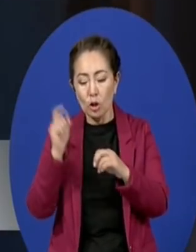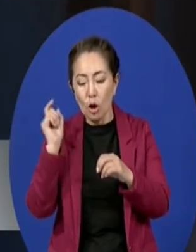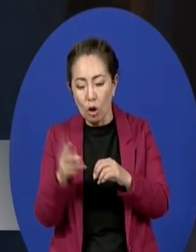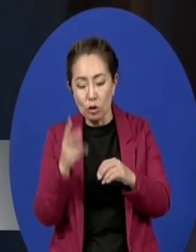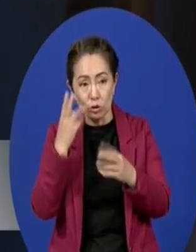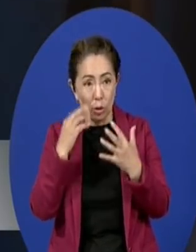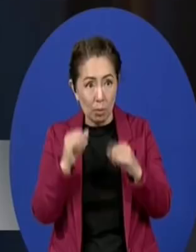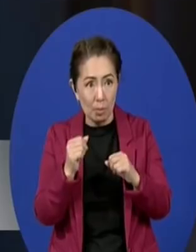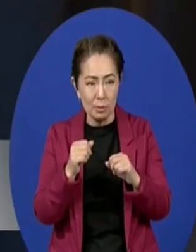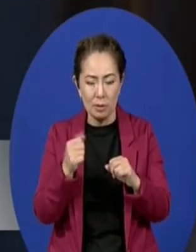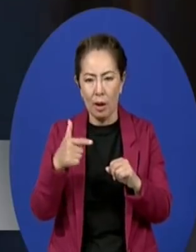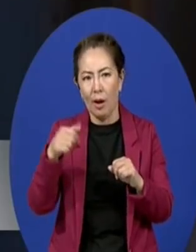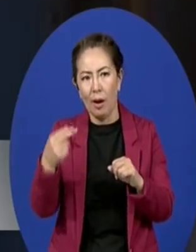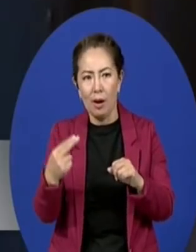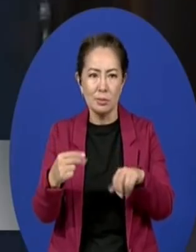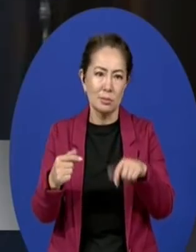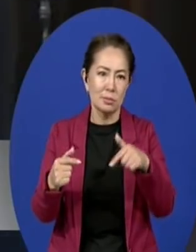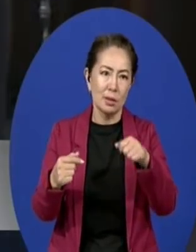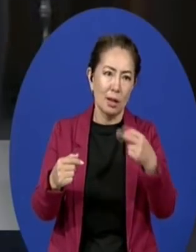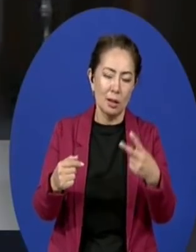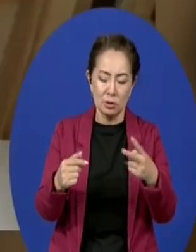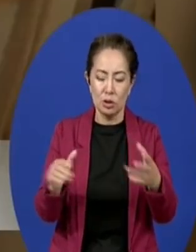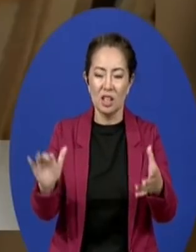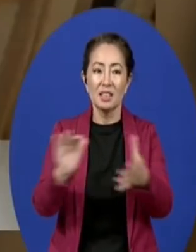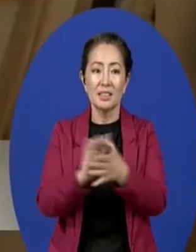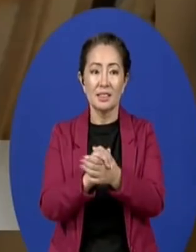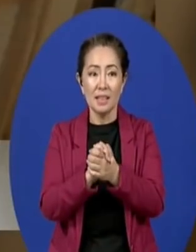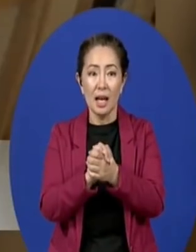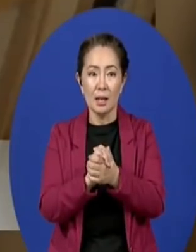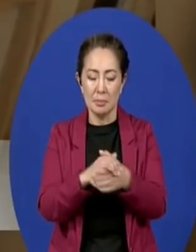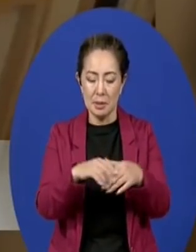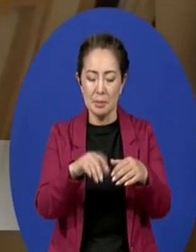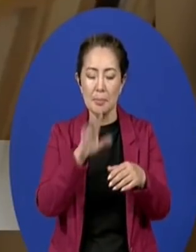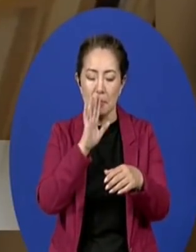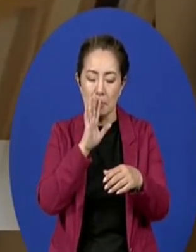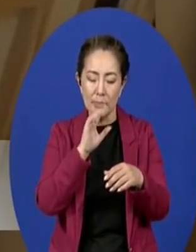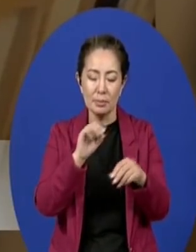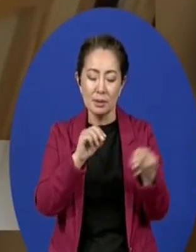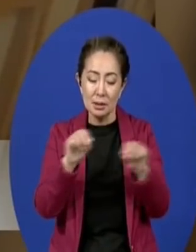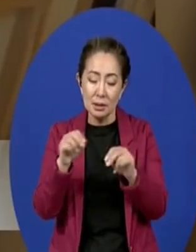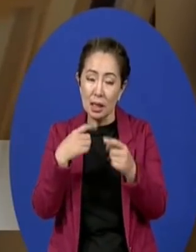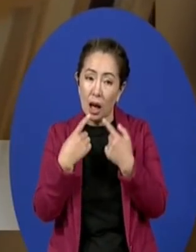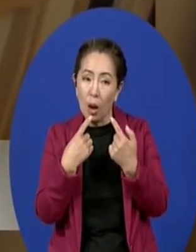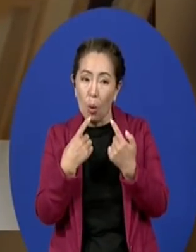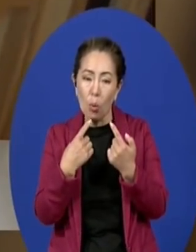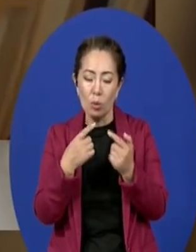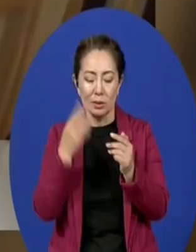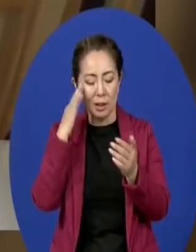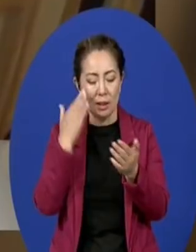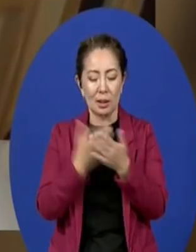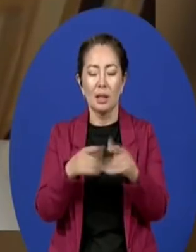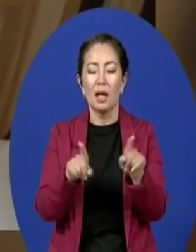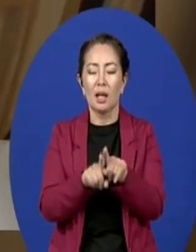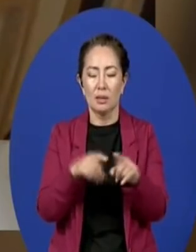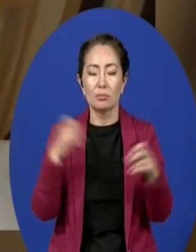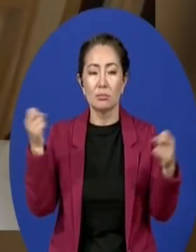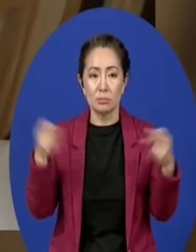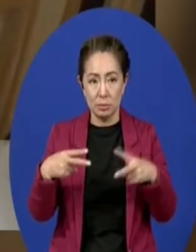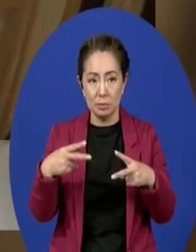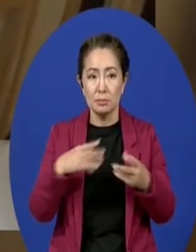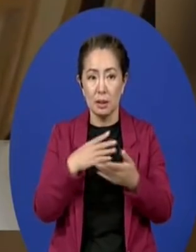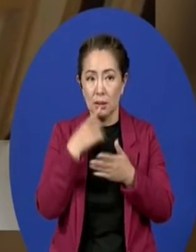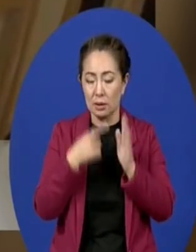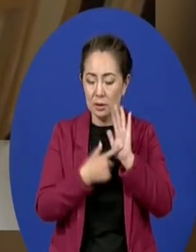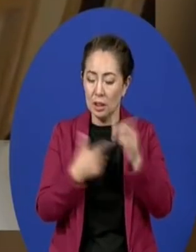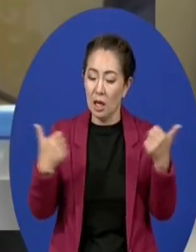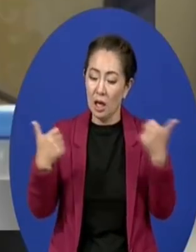төлөөлөгчид гацаанд ороод байгаа найрамдал байгуулах яриа хэлэлцээг цааш үргэлжлүүлэх асуудал дээр санал нэг байгааг илэрхийлжээ. Энэхүү